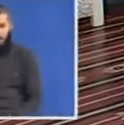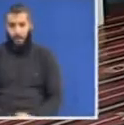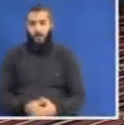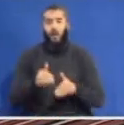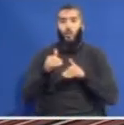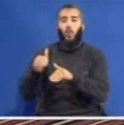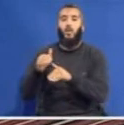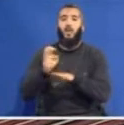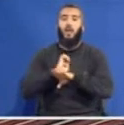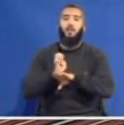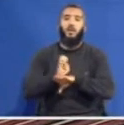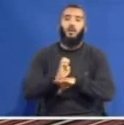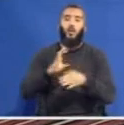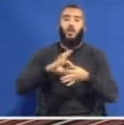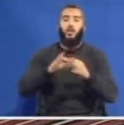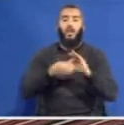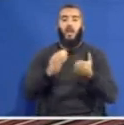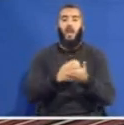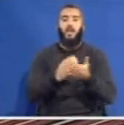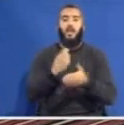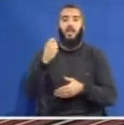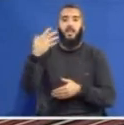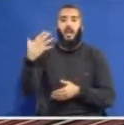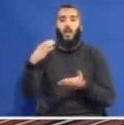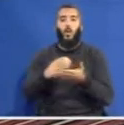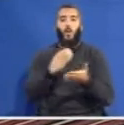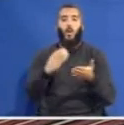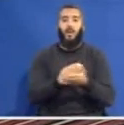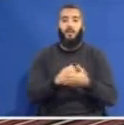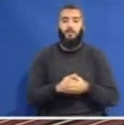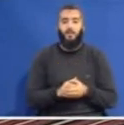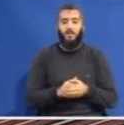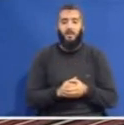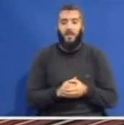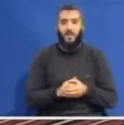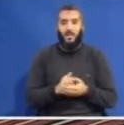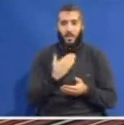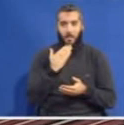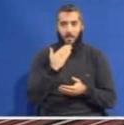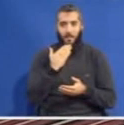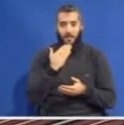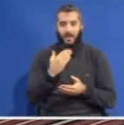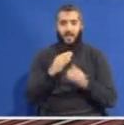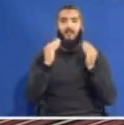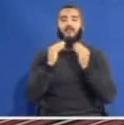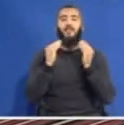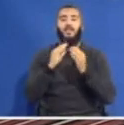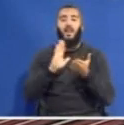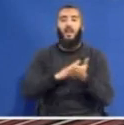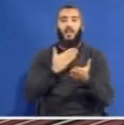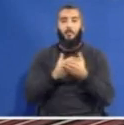خابسة القرآن الكريم من الجزائر، هكذا يونس بارك الله فيك رد لنا فيصل. فيصل مرحبا